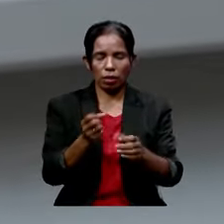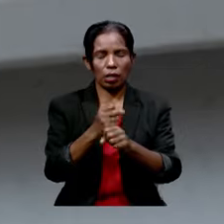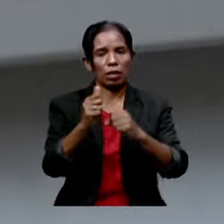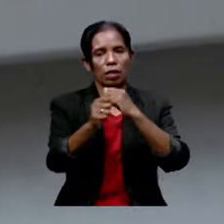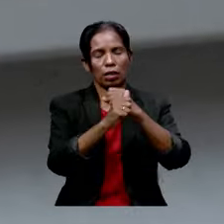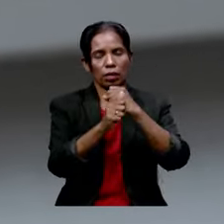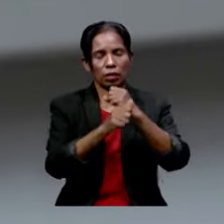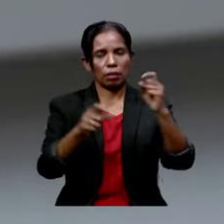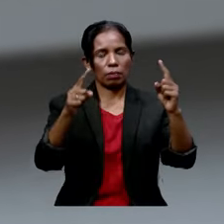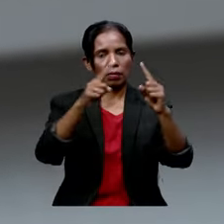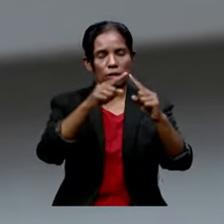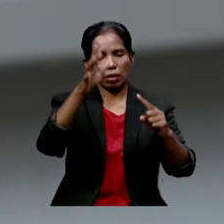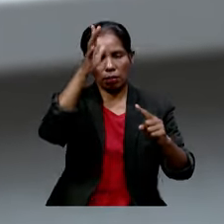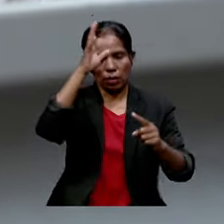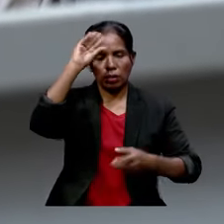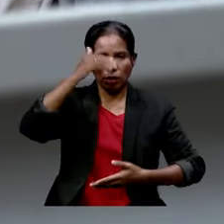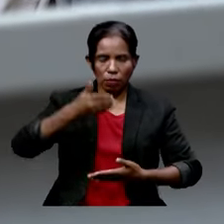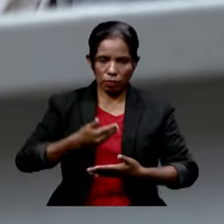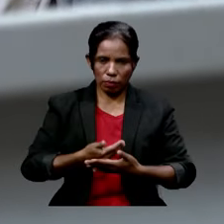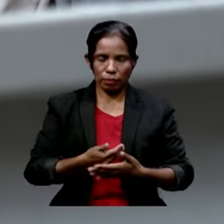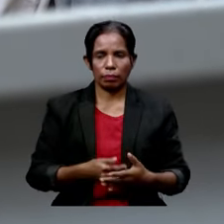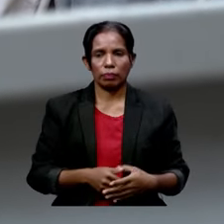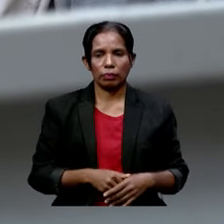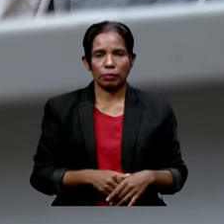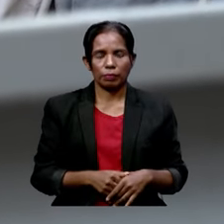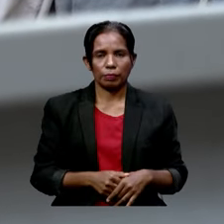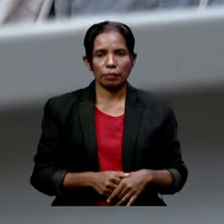rumah bani ina no on rasi.